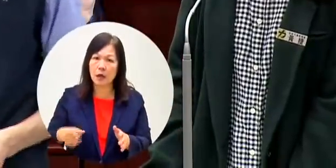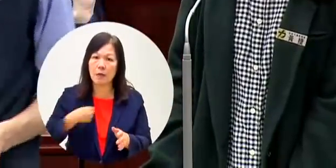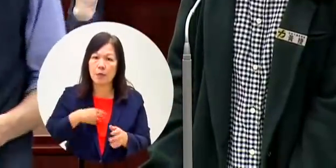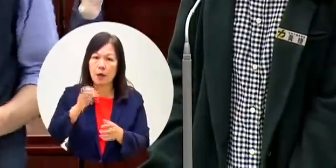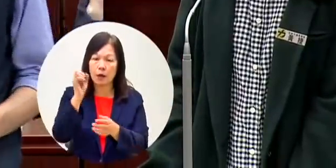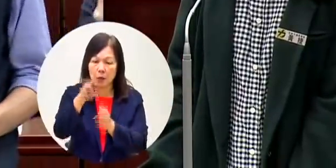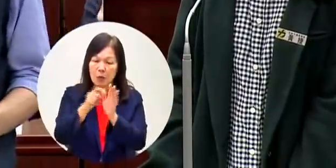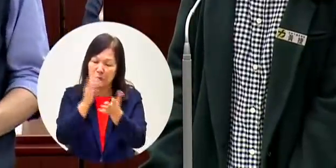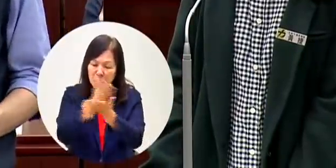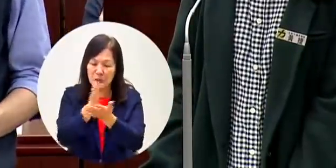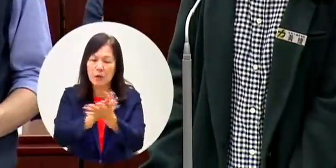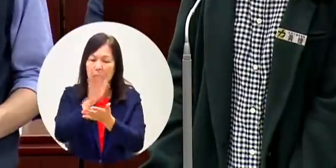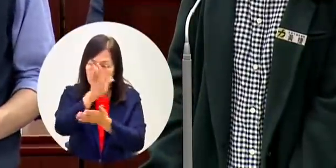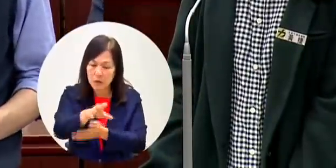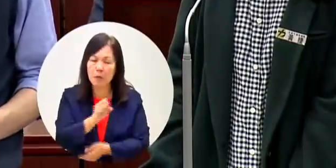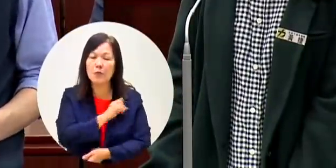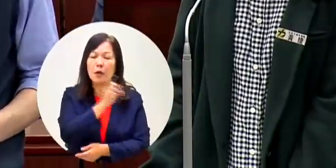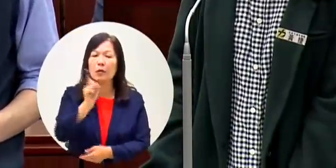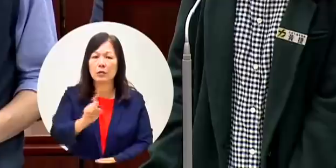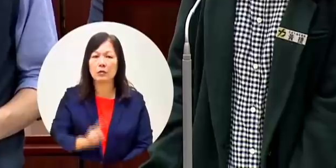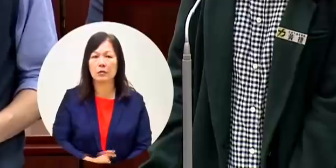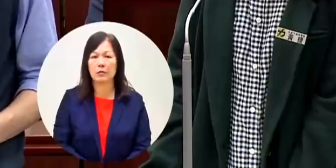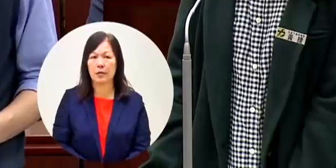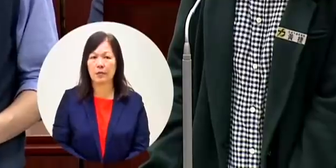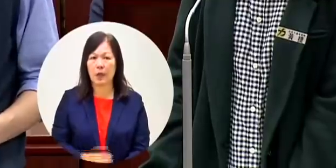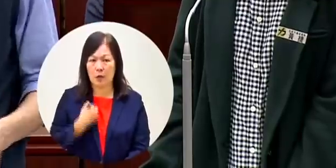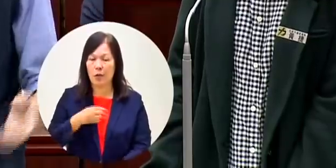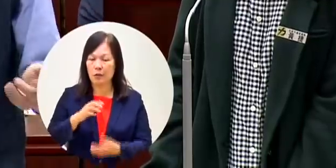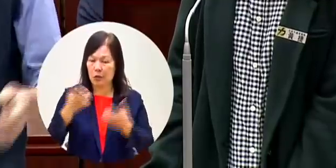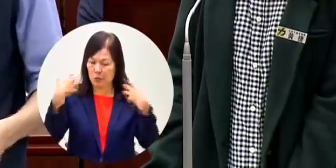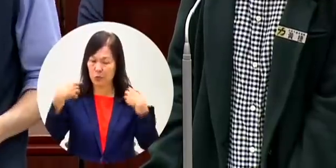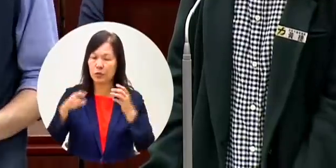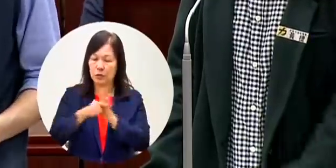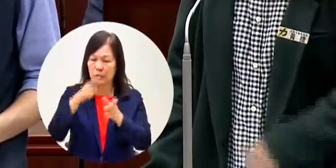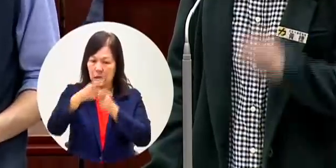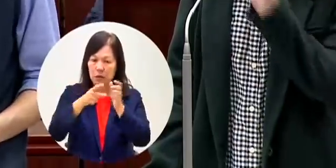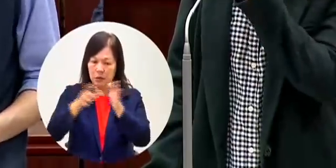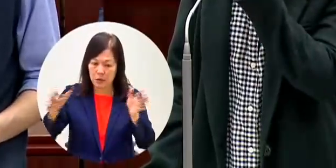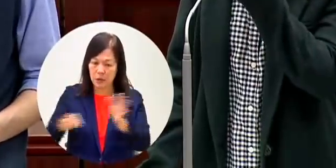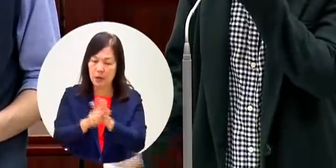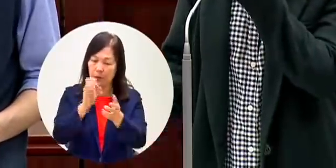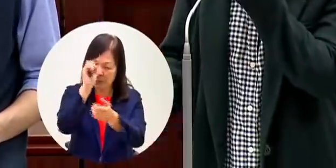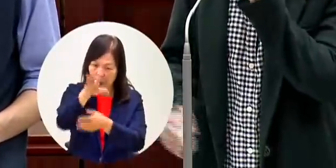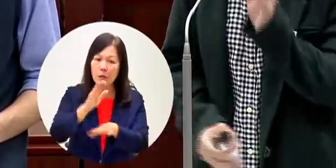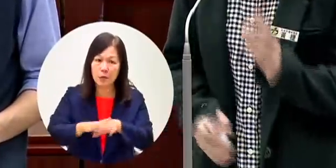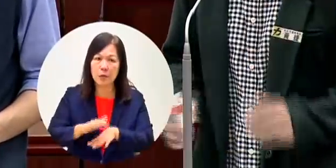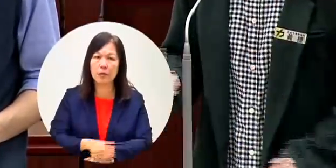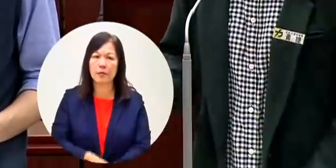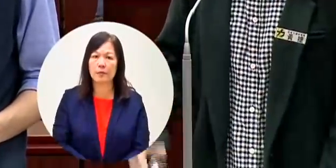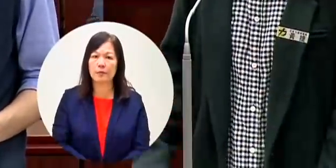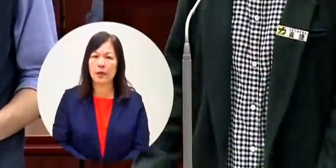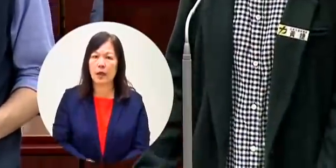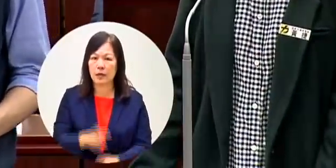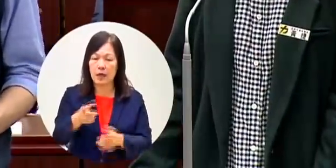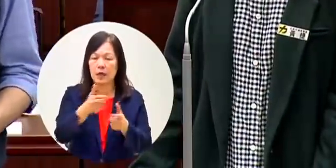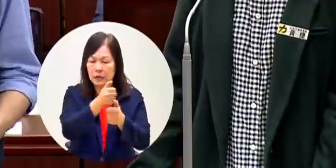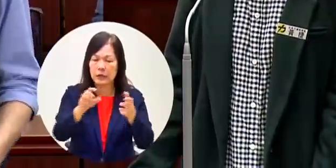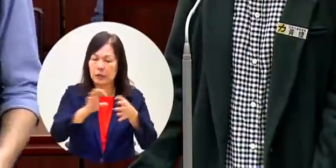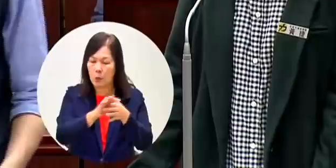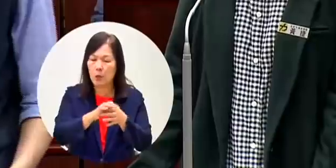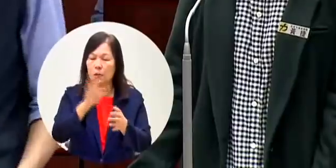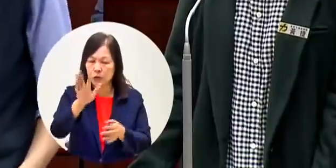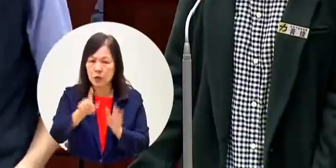么？ 我们一定会很负责任，在一年之内跟你报告，这个没有问题。跟黄议员，谢谢你这么关心。 也必须承诺说，固定污染源绝对不会增